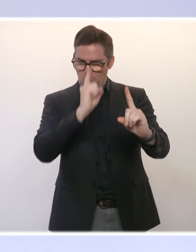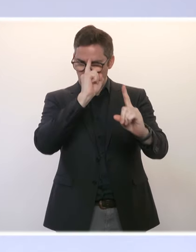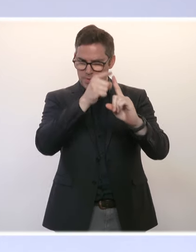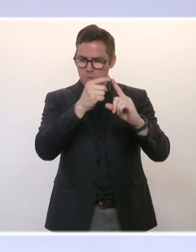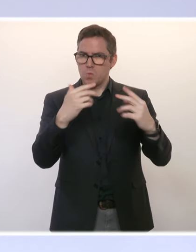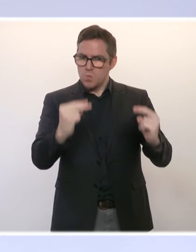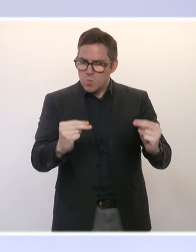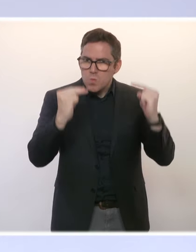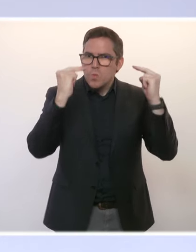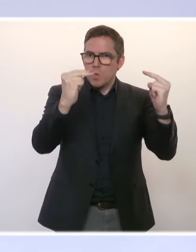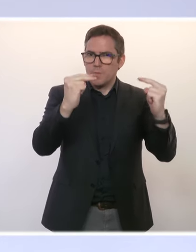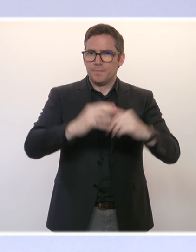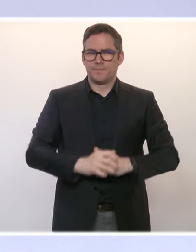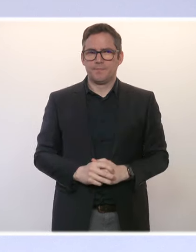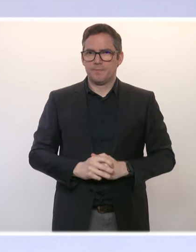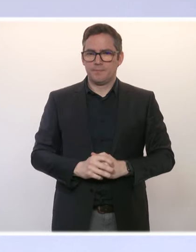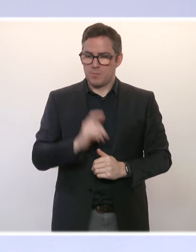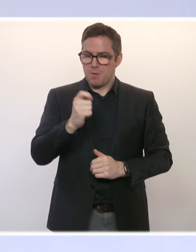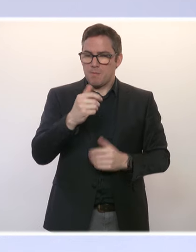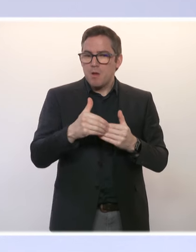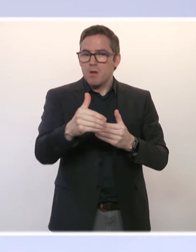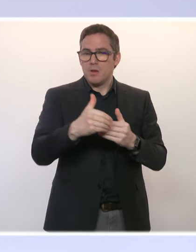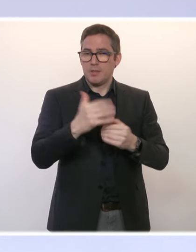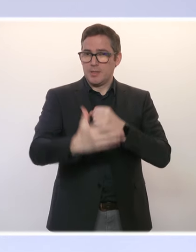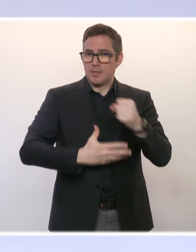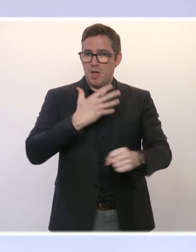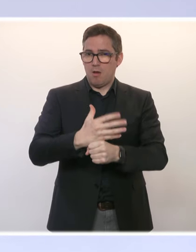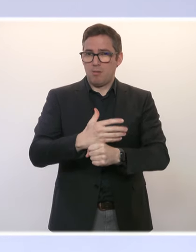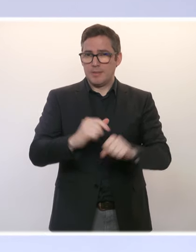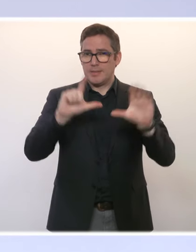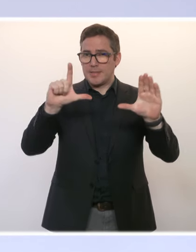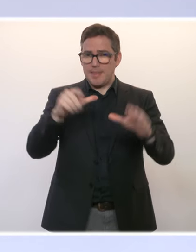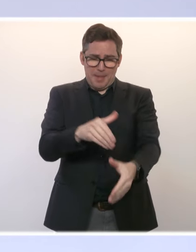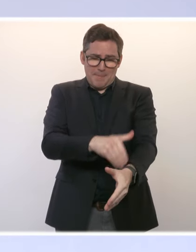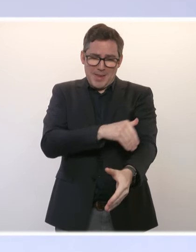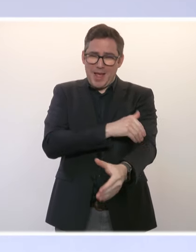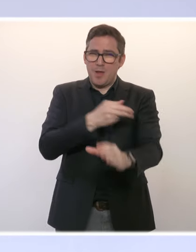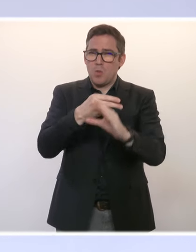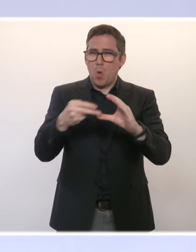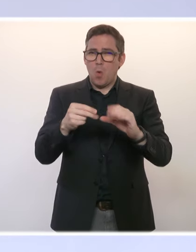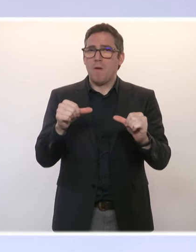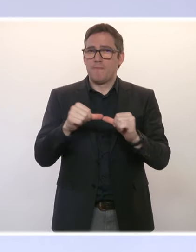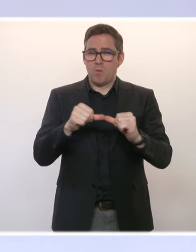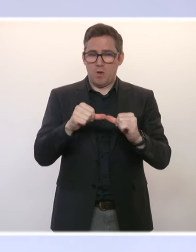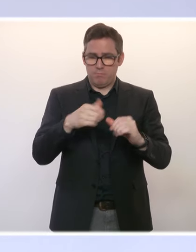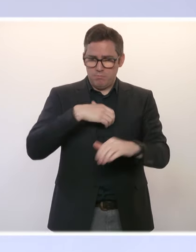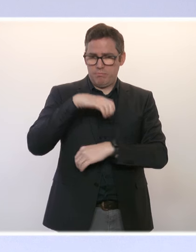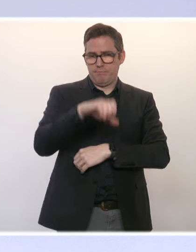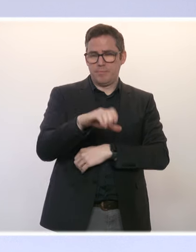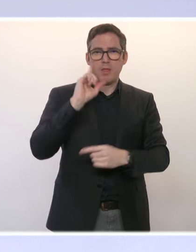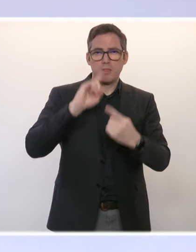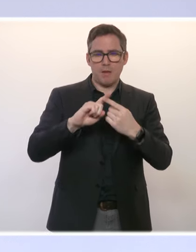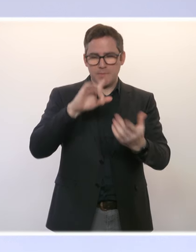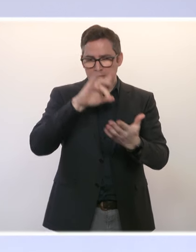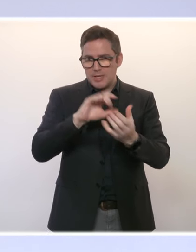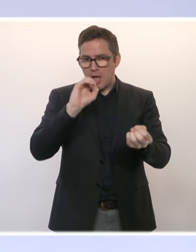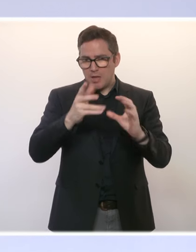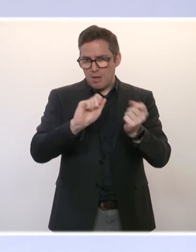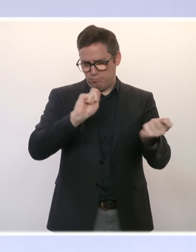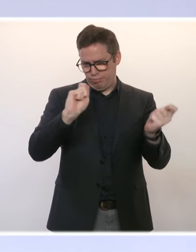matière. Sur 5 ans, il est prévu que 7 milliards d'euros soient ainsi dédiés à la transformation numérique et aux